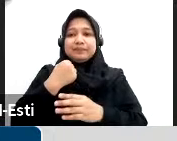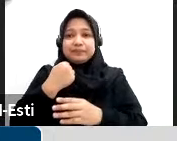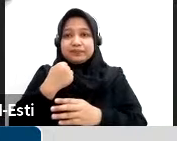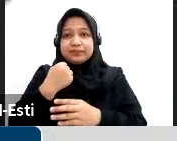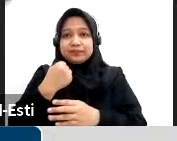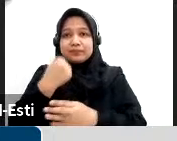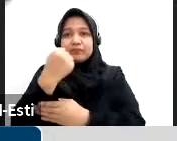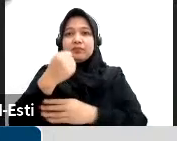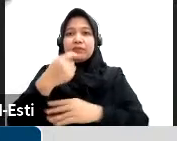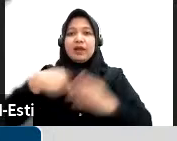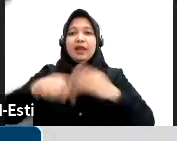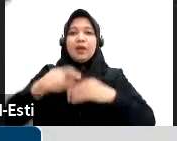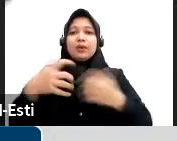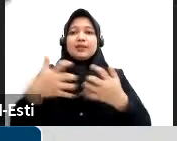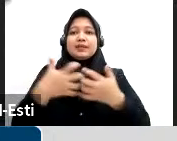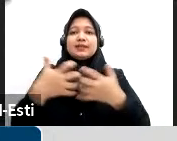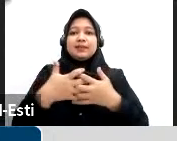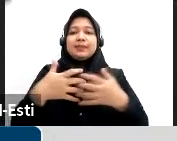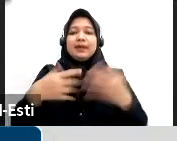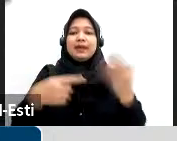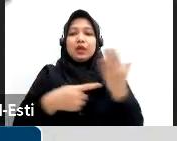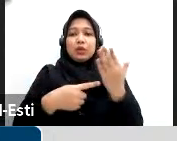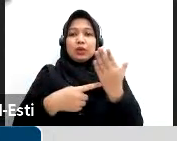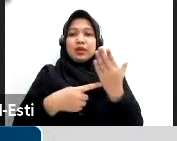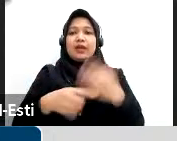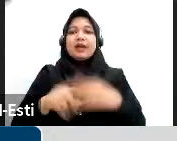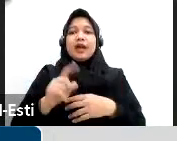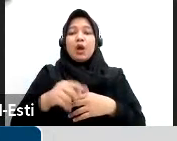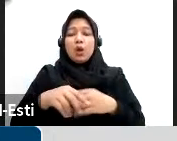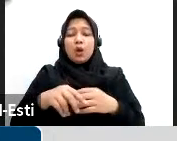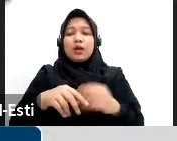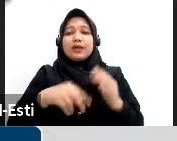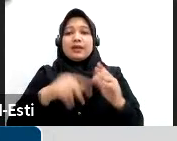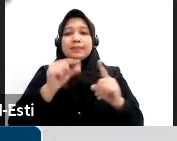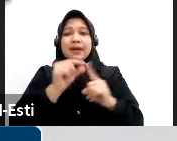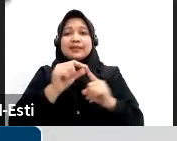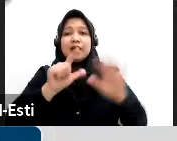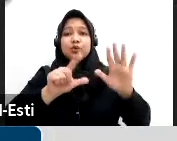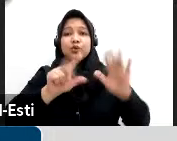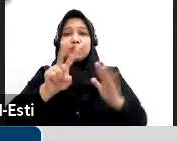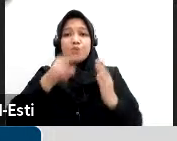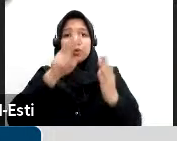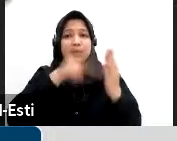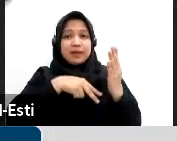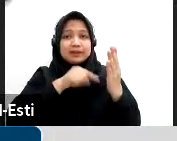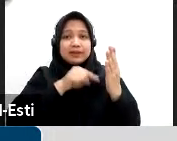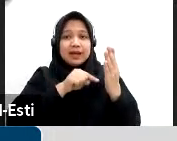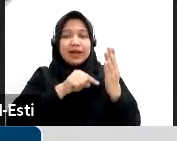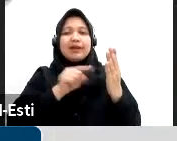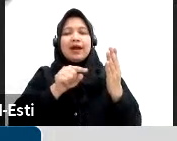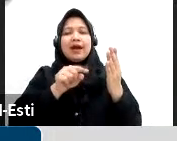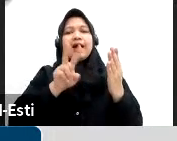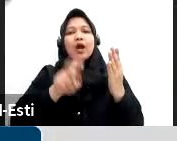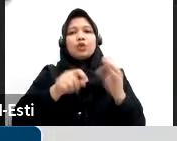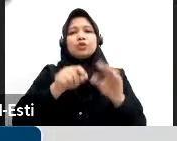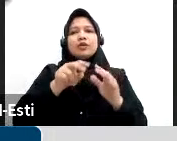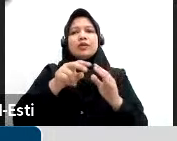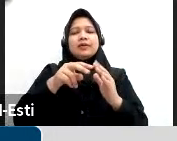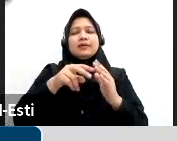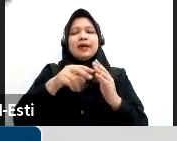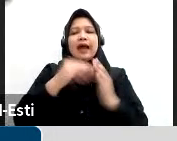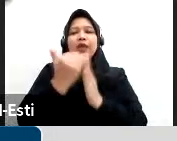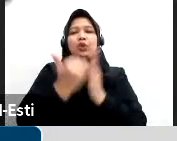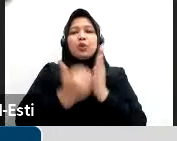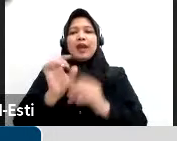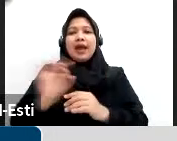dan tentu saja ketika kita membaca pasal 72 itu kita juga mesti membaca regulasi yang lainnya